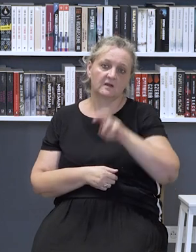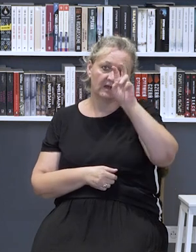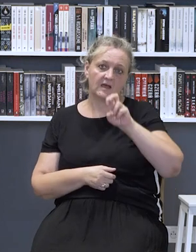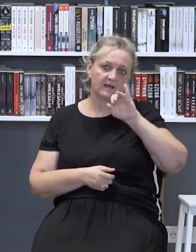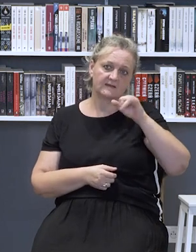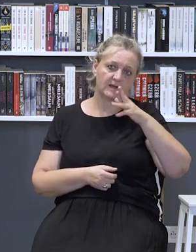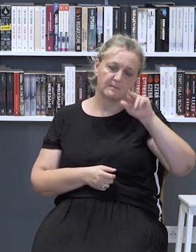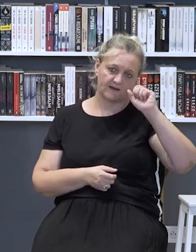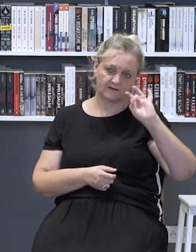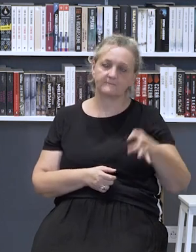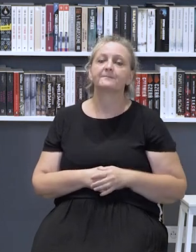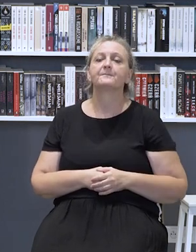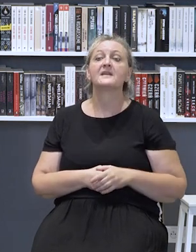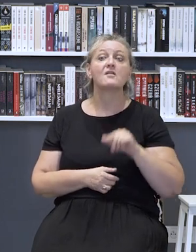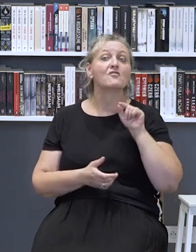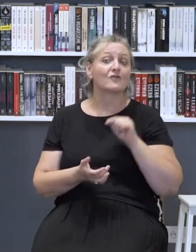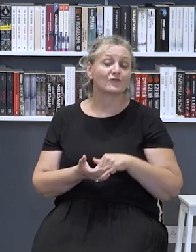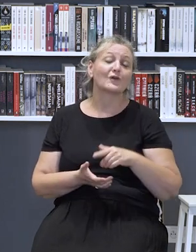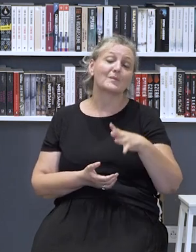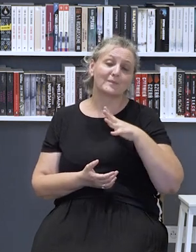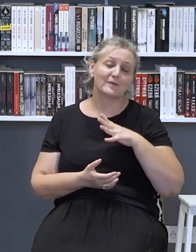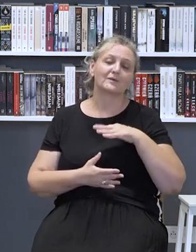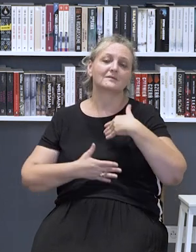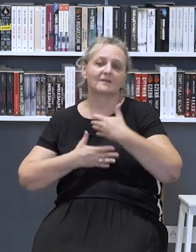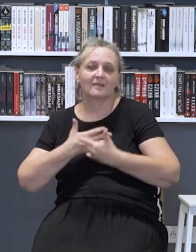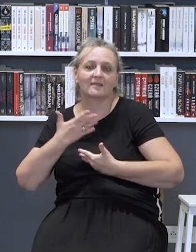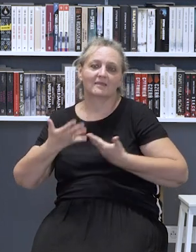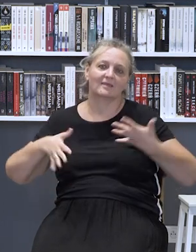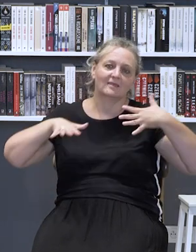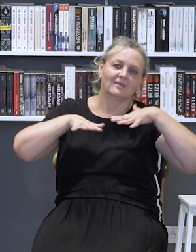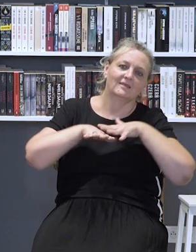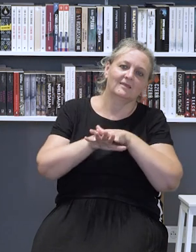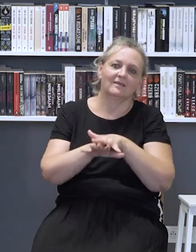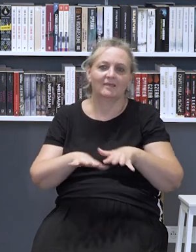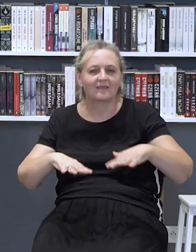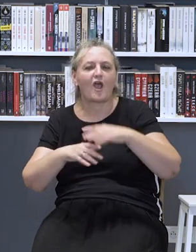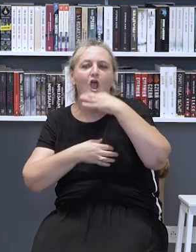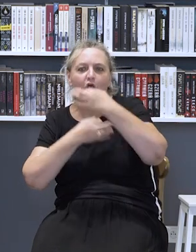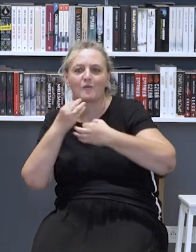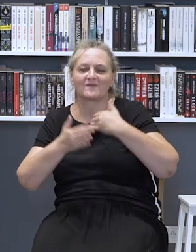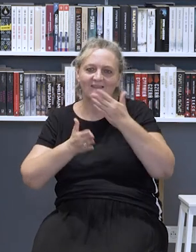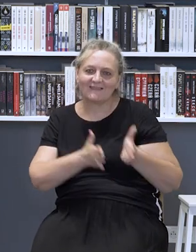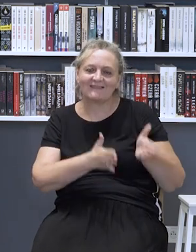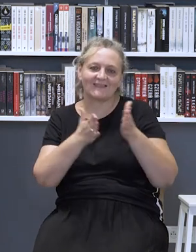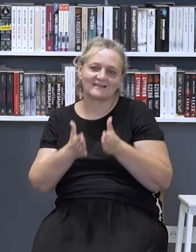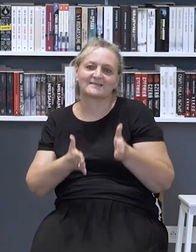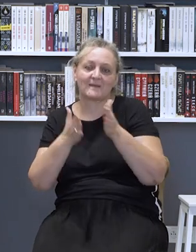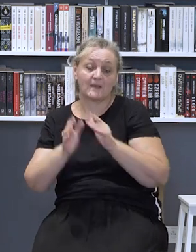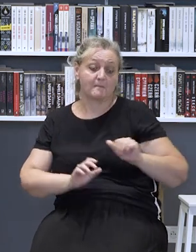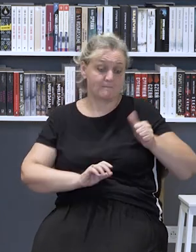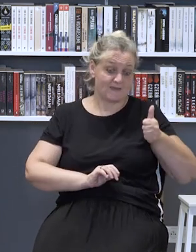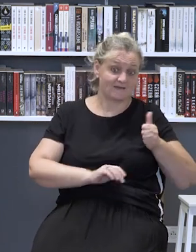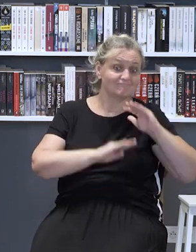Heidelbergu. I tak się to zaczęło przeplatać. Nie? Kolejne opowiadania z tego pierwszego wyrastały.